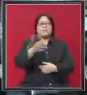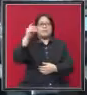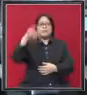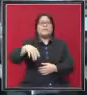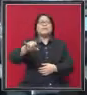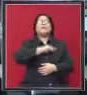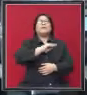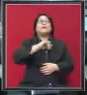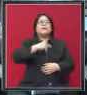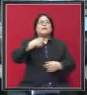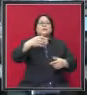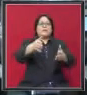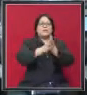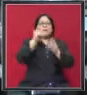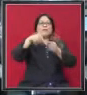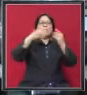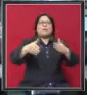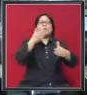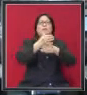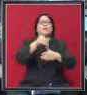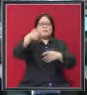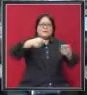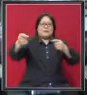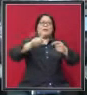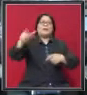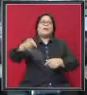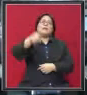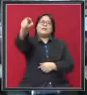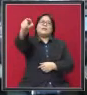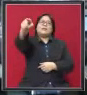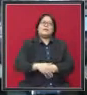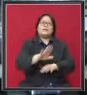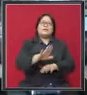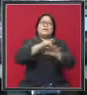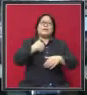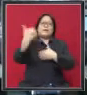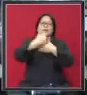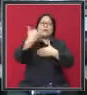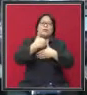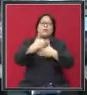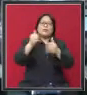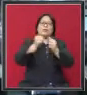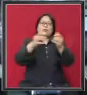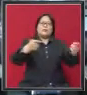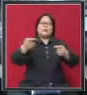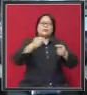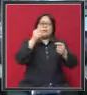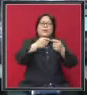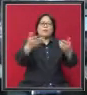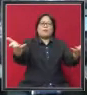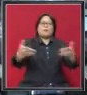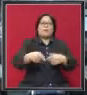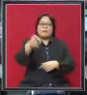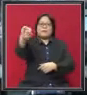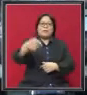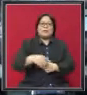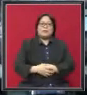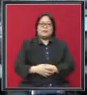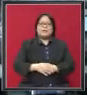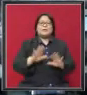yang betul. Speaker, saya minta bila orang mencelah, speaker pun kawal lah belah sana. Jangan kita diganggu tanpa speaker mengawal belah